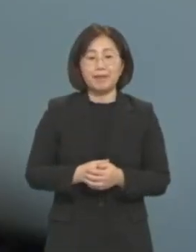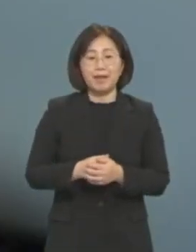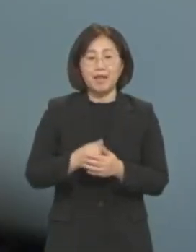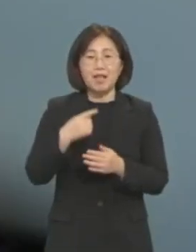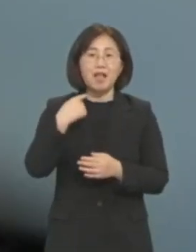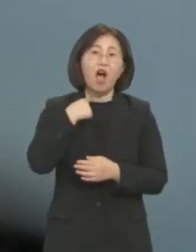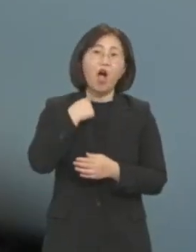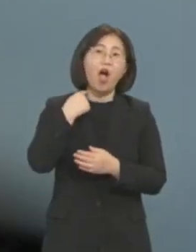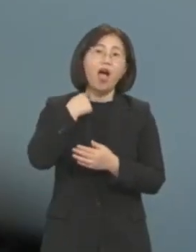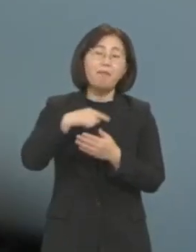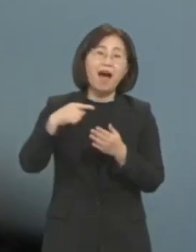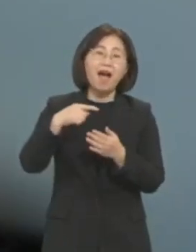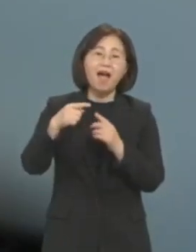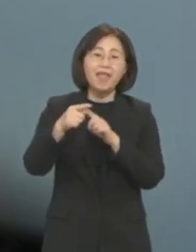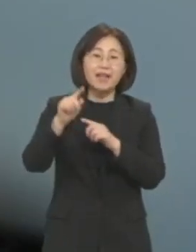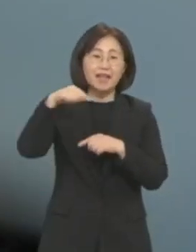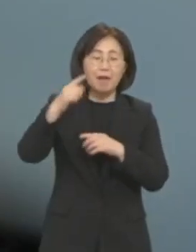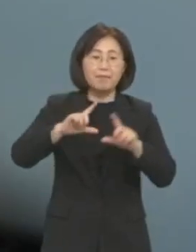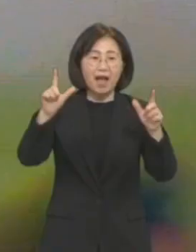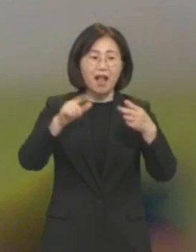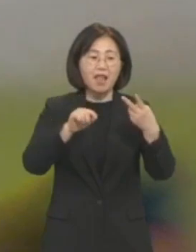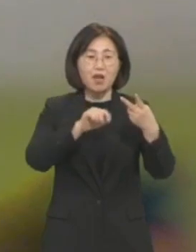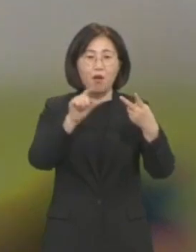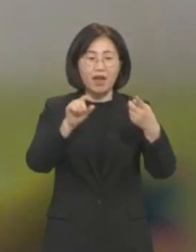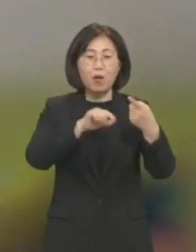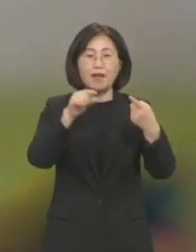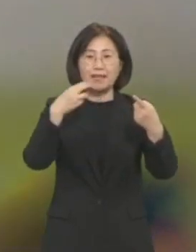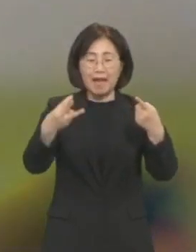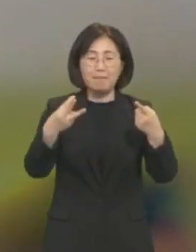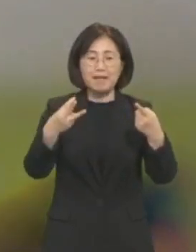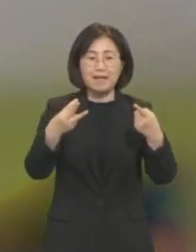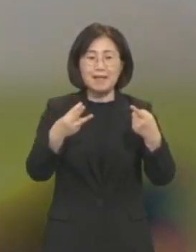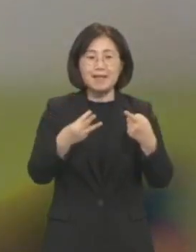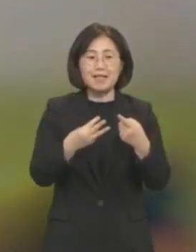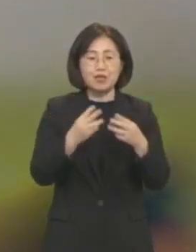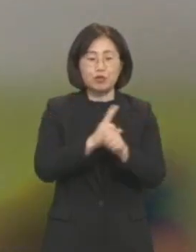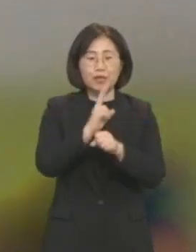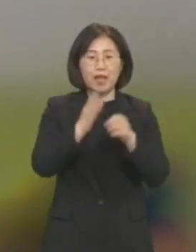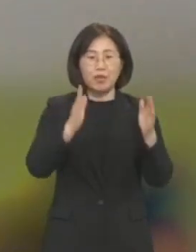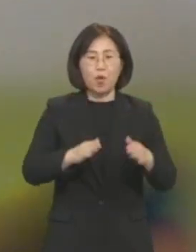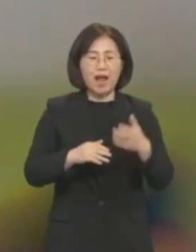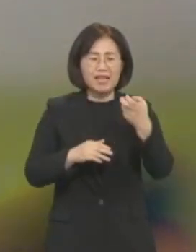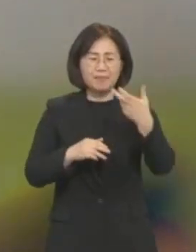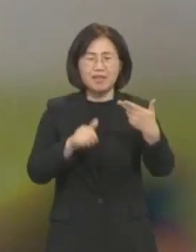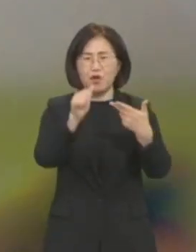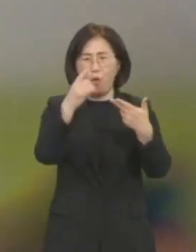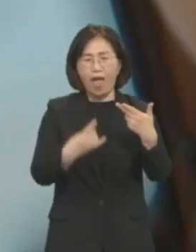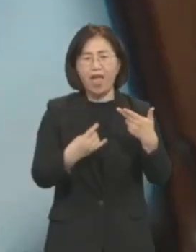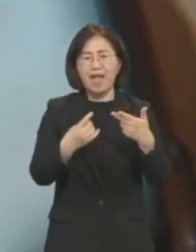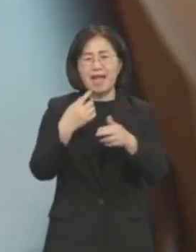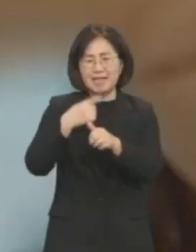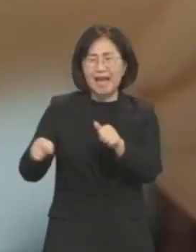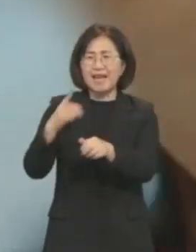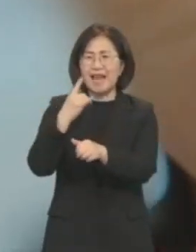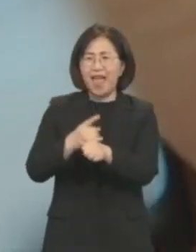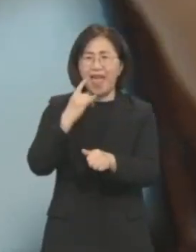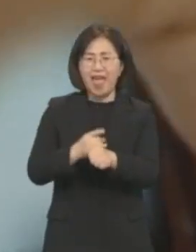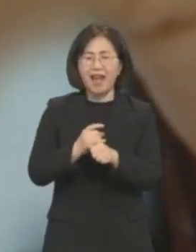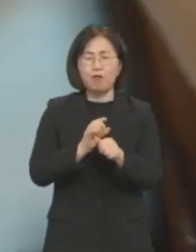지난달 3일 인터넷 게시판에 두시간 동안 이른 일곱 차례에 걸쳐 살인 예고글을 올린 를 받고